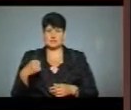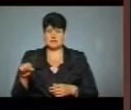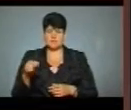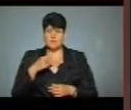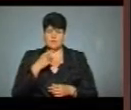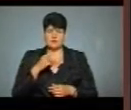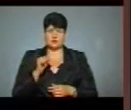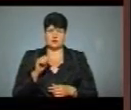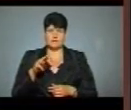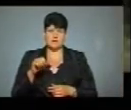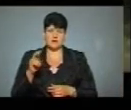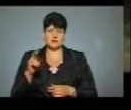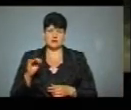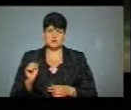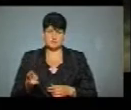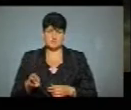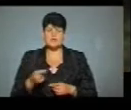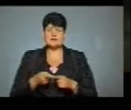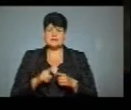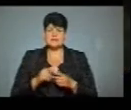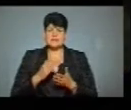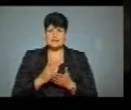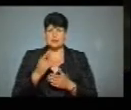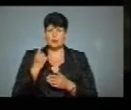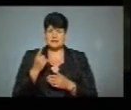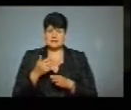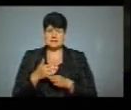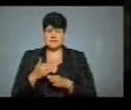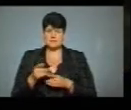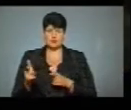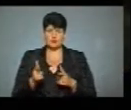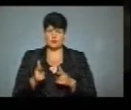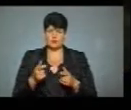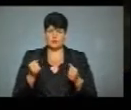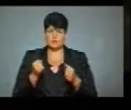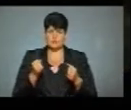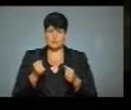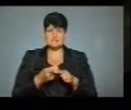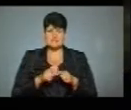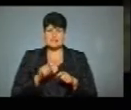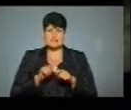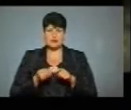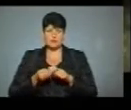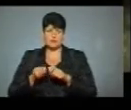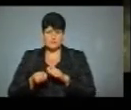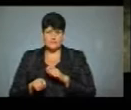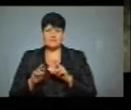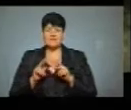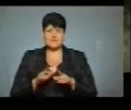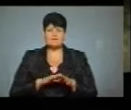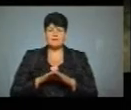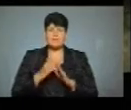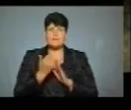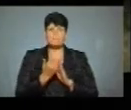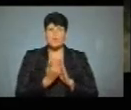Анатолій Малищик. Це є один із етапів підготовки до зимового. Це є контрольний тест, як виконана